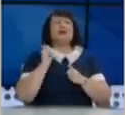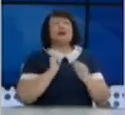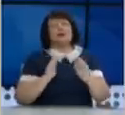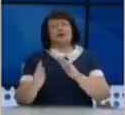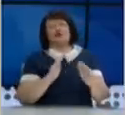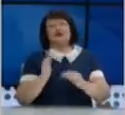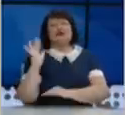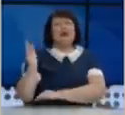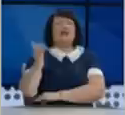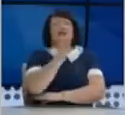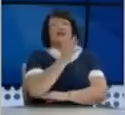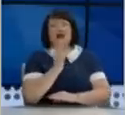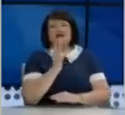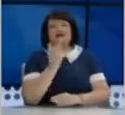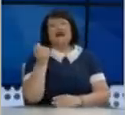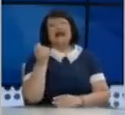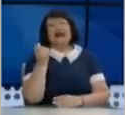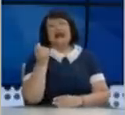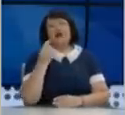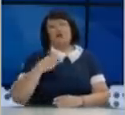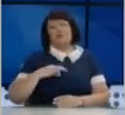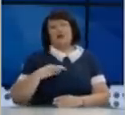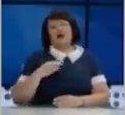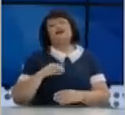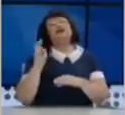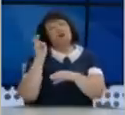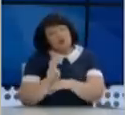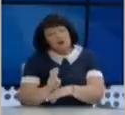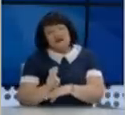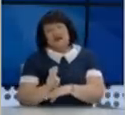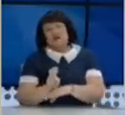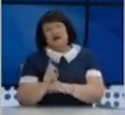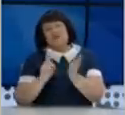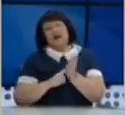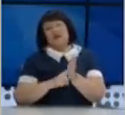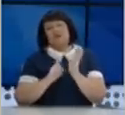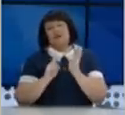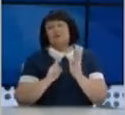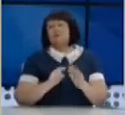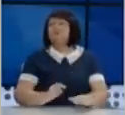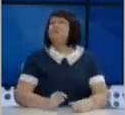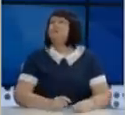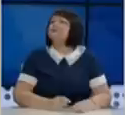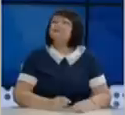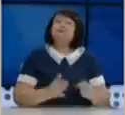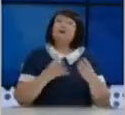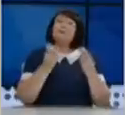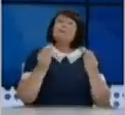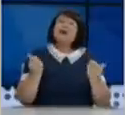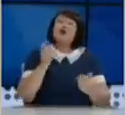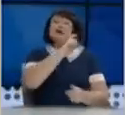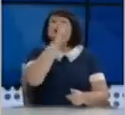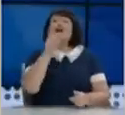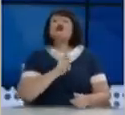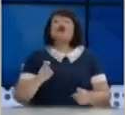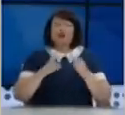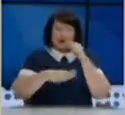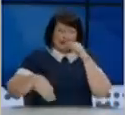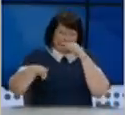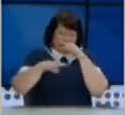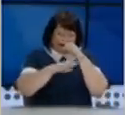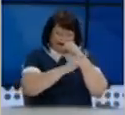προστασία των δασών μας και του λιγοστού πρασίνου που έχει απομείνει στη χώρα. Αφορά την ποιότητα ζωής του ελληνικού λαού, αφορά